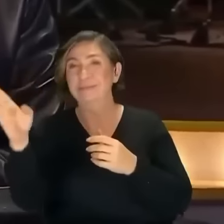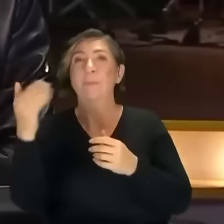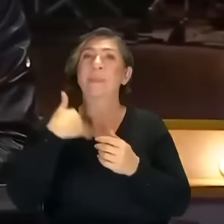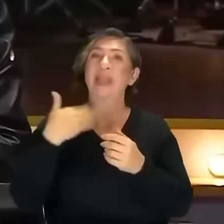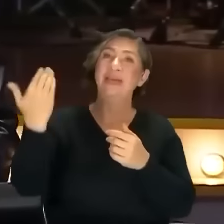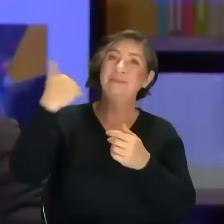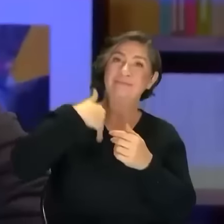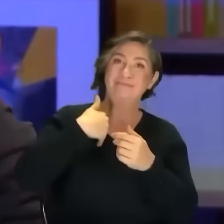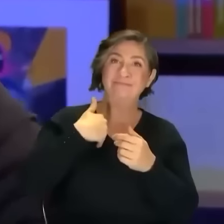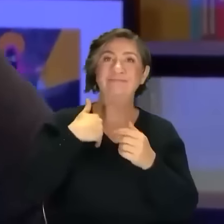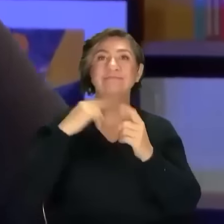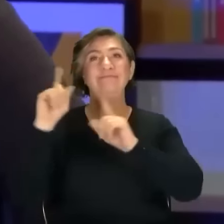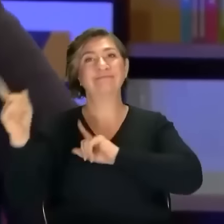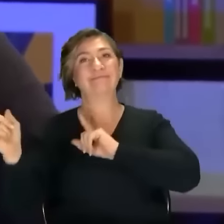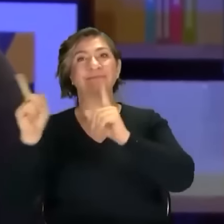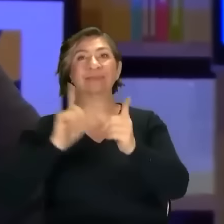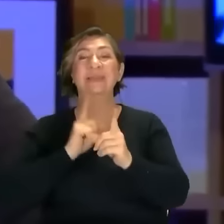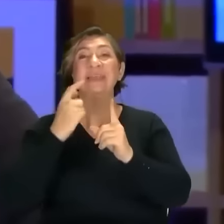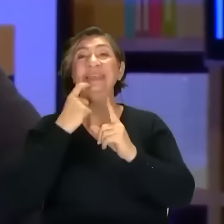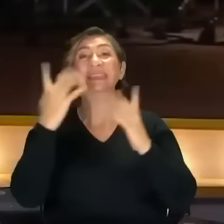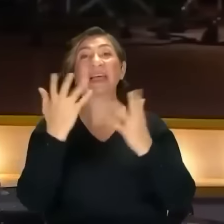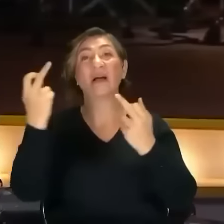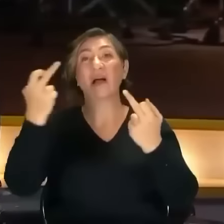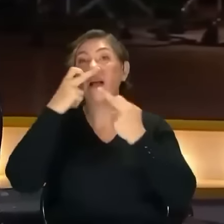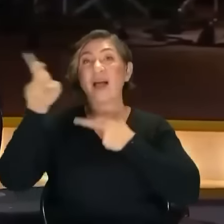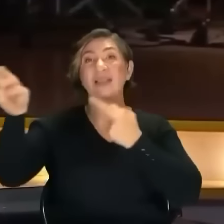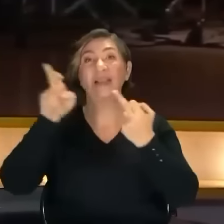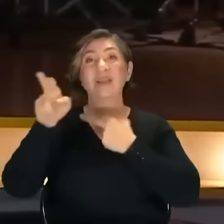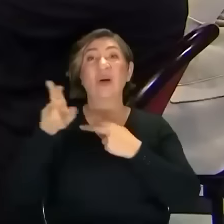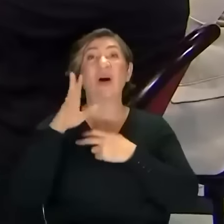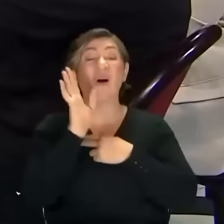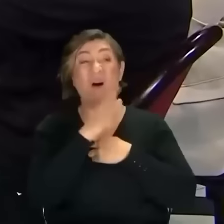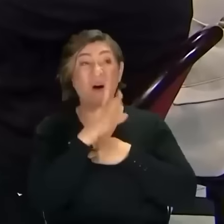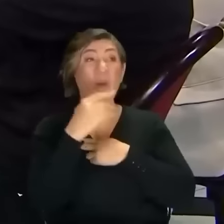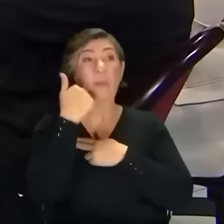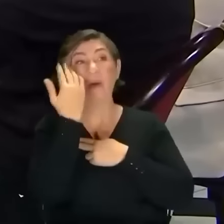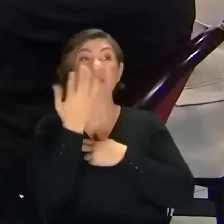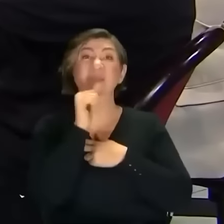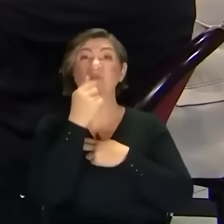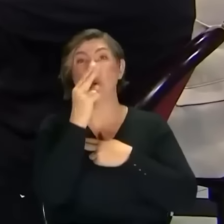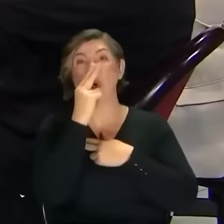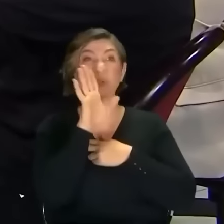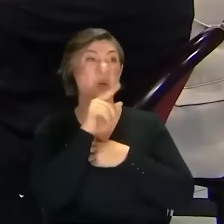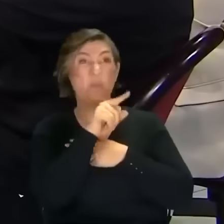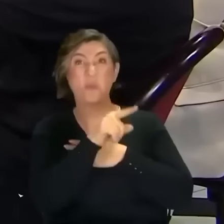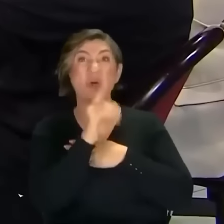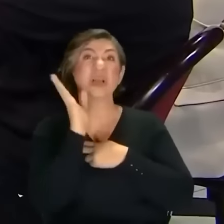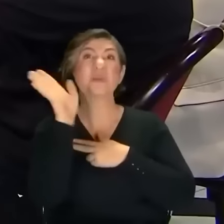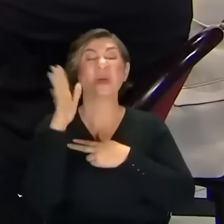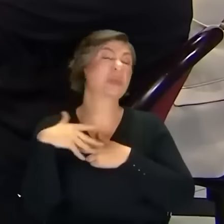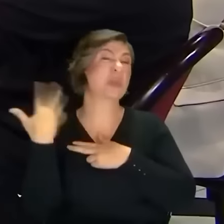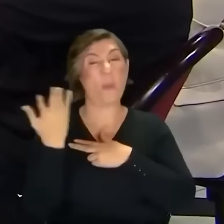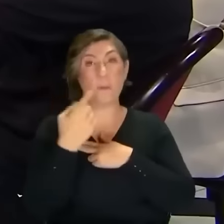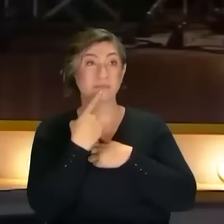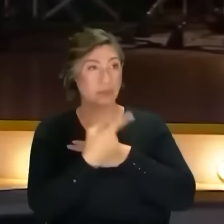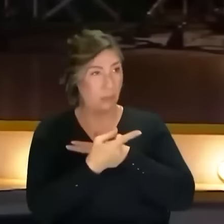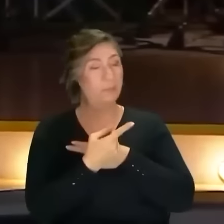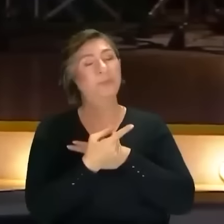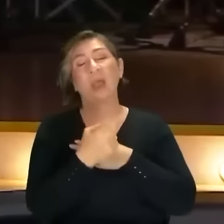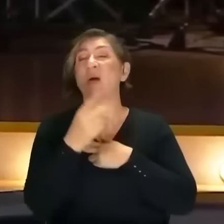bana gelirlerdi değil mi Bir de bizi yıllarca kandırdılar bana gelenler V Bean hiç hoşlanmıyorum or çıkmak istemiyorum falan filan diye